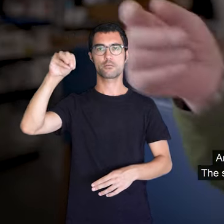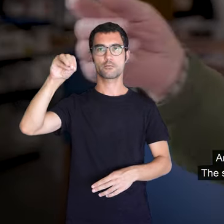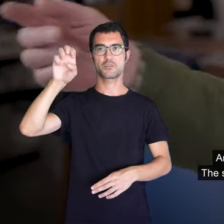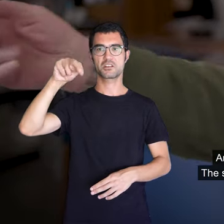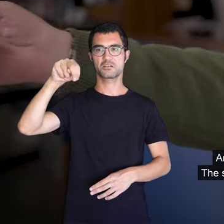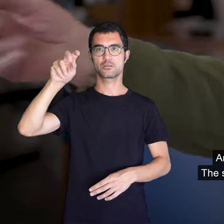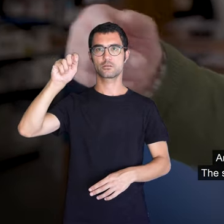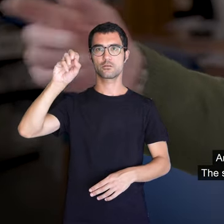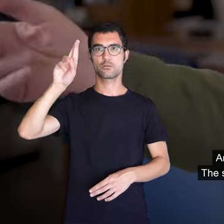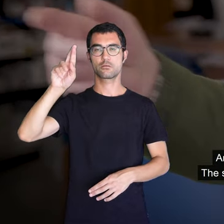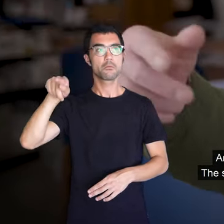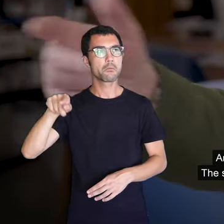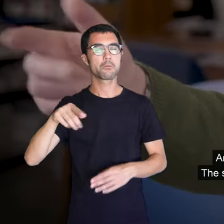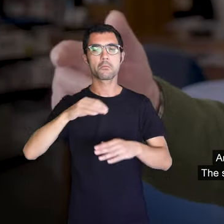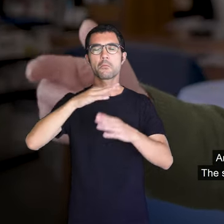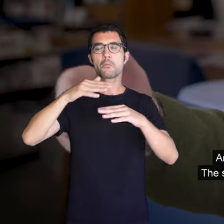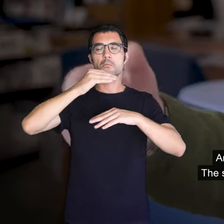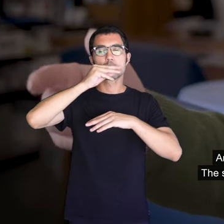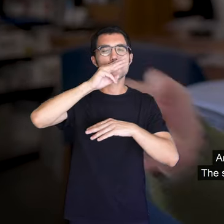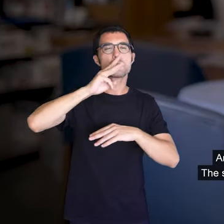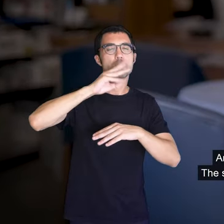I va venir un recreista.